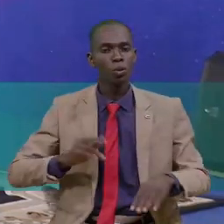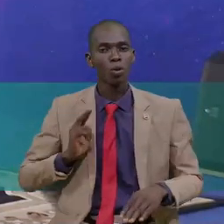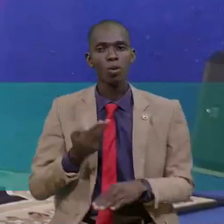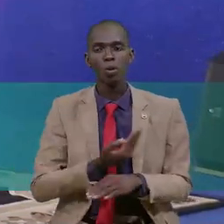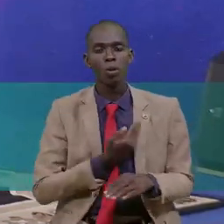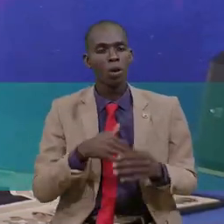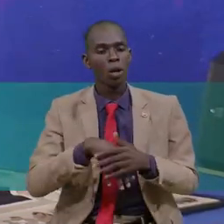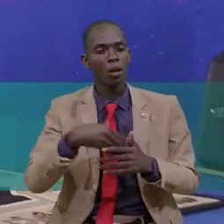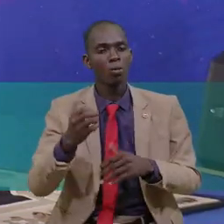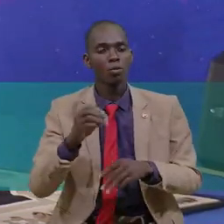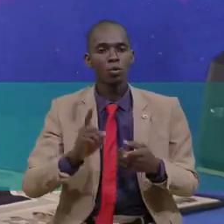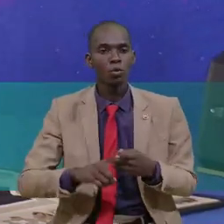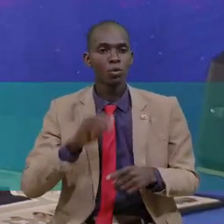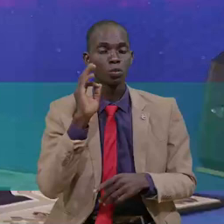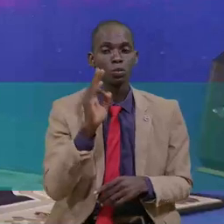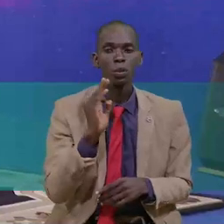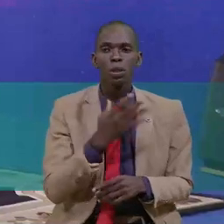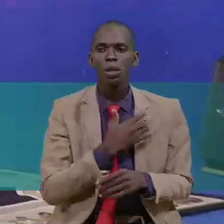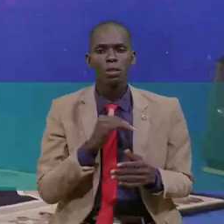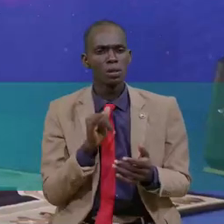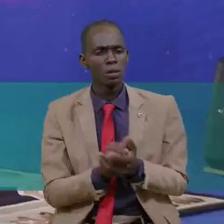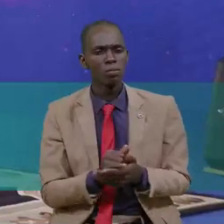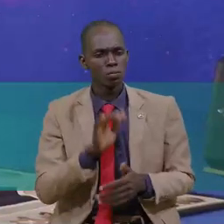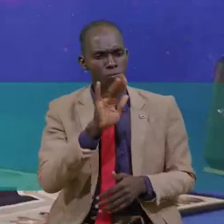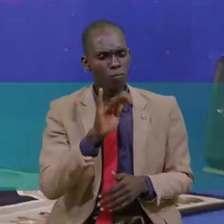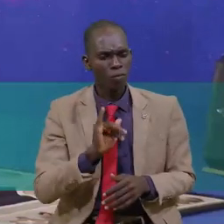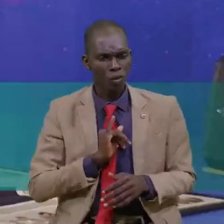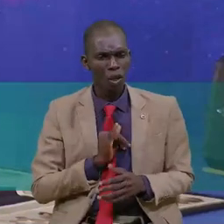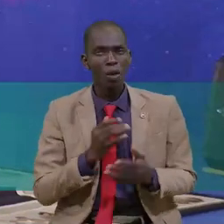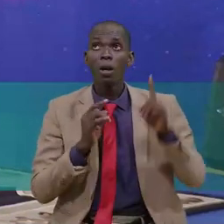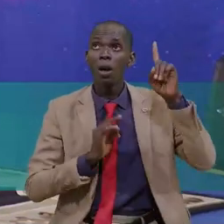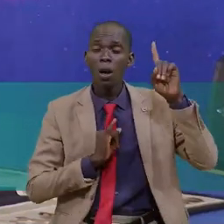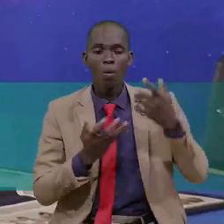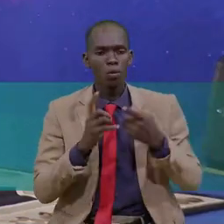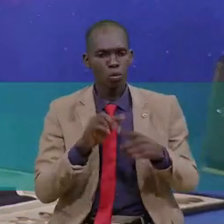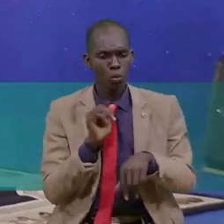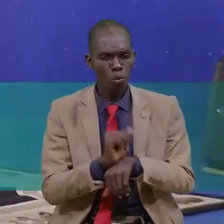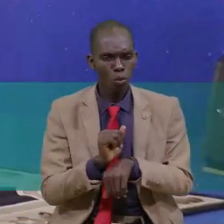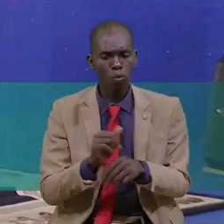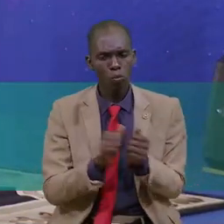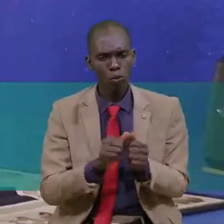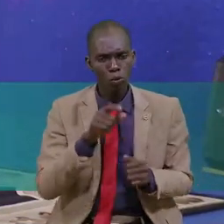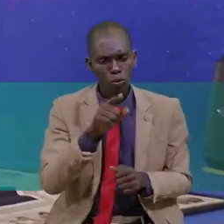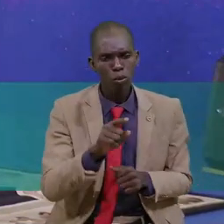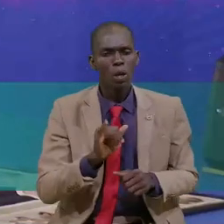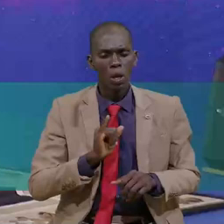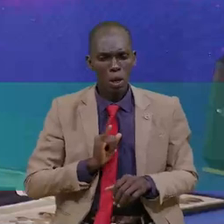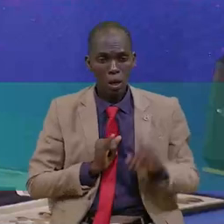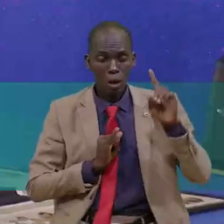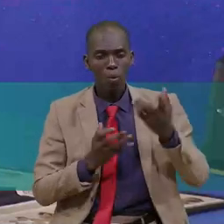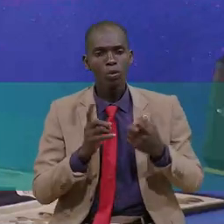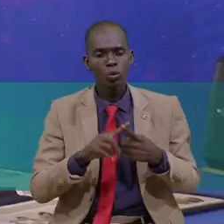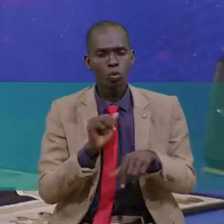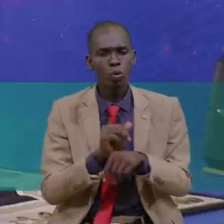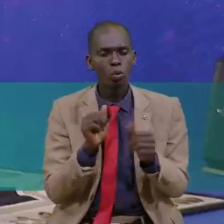appelle sur le champ pendant que nous sommes sur le champ. Je veux travailler avec toi, mais je ne marche pas avec ceux-là qui ne sont pas sincères.